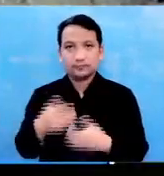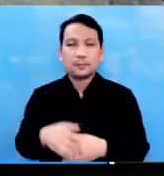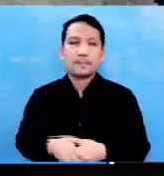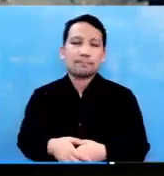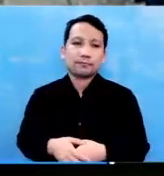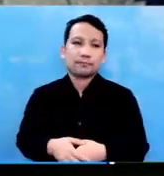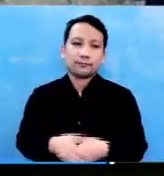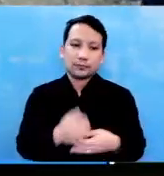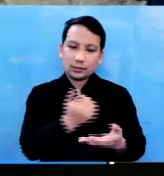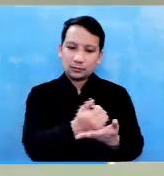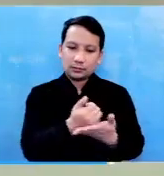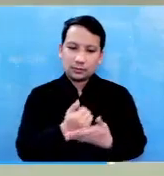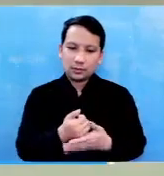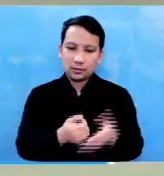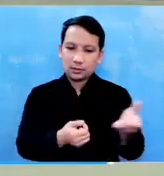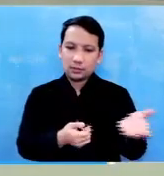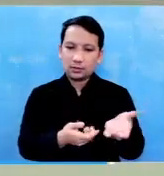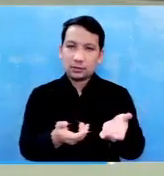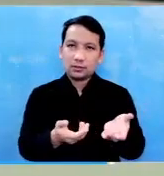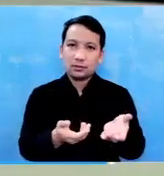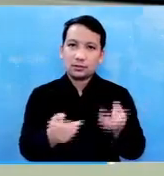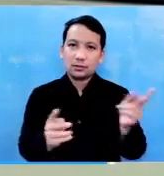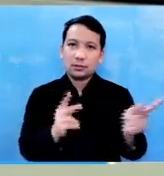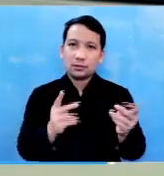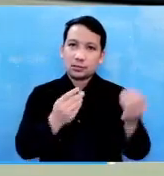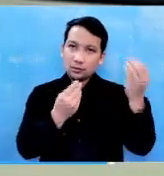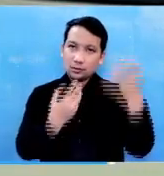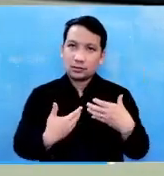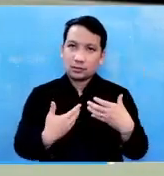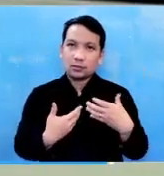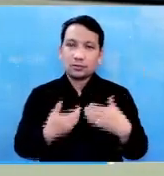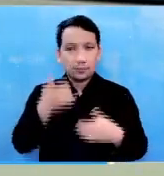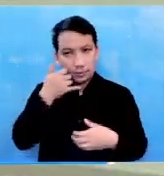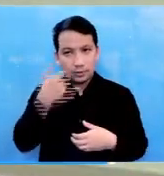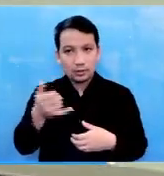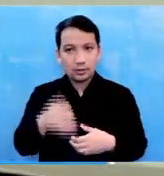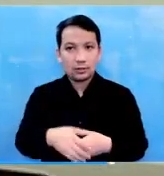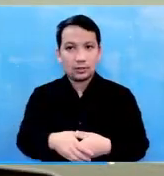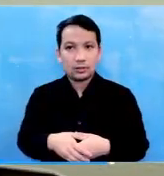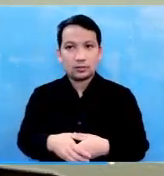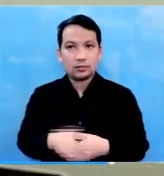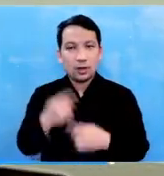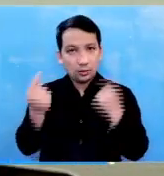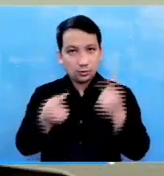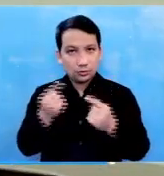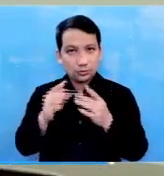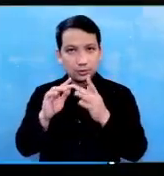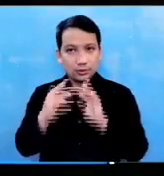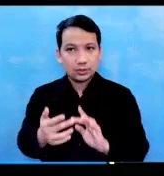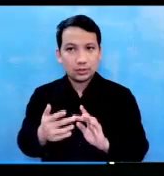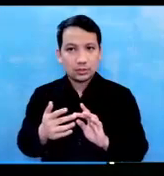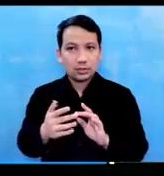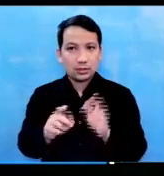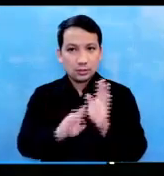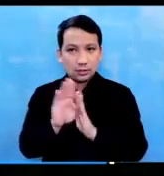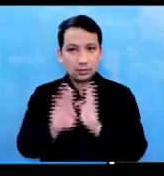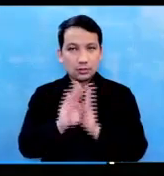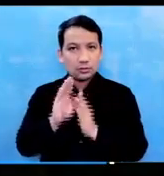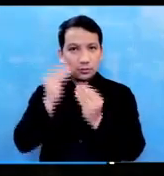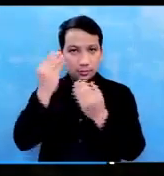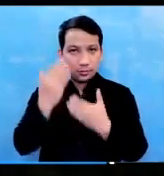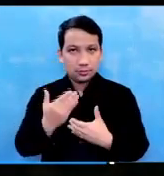tulong po ng ating mga informants, we can call them concerned citizens. We are able to develop the